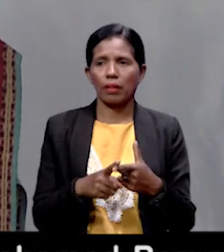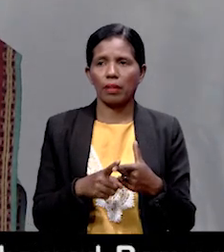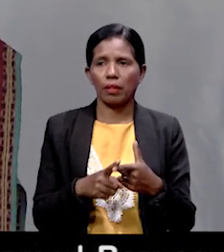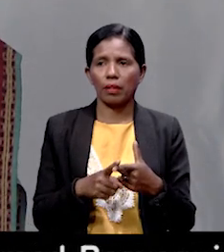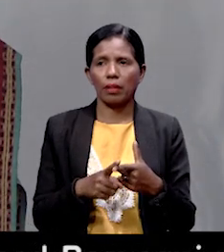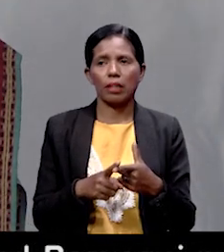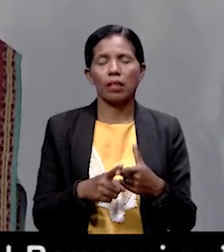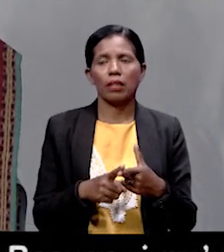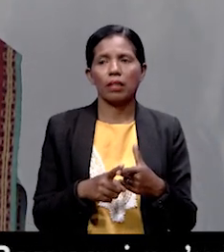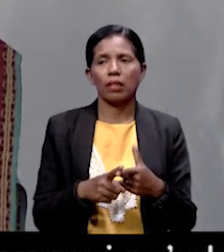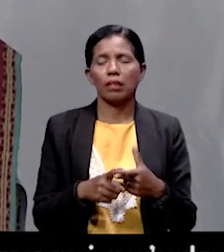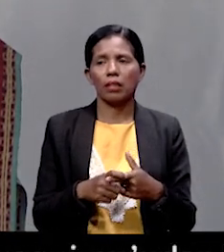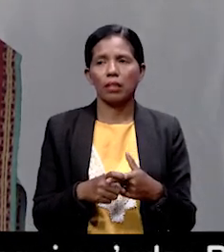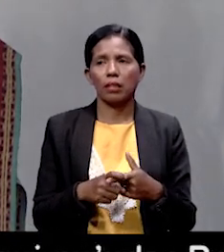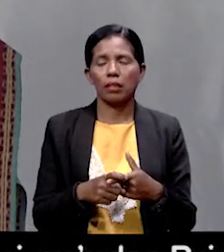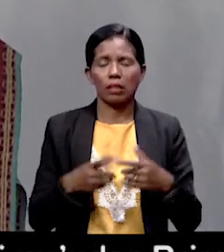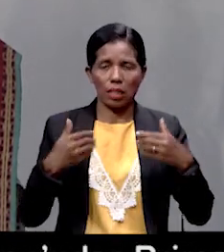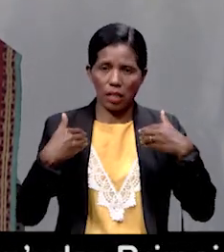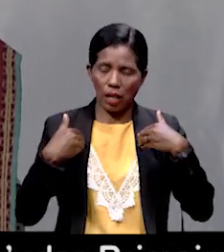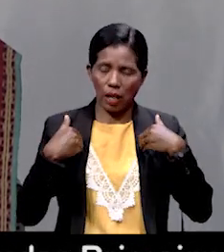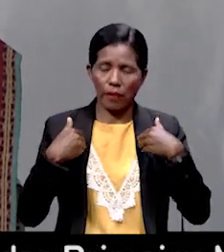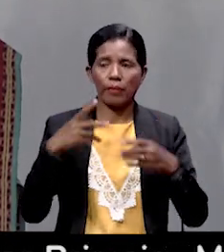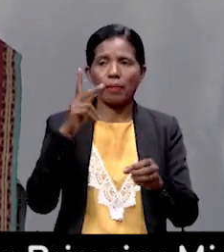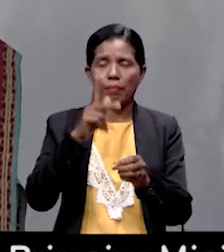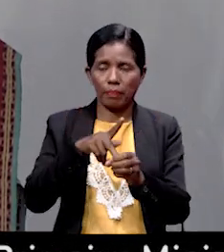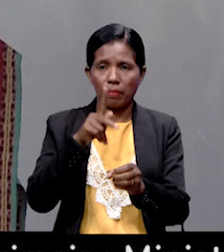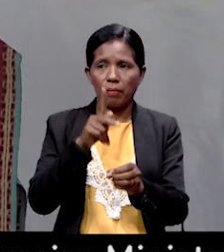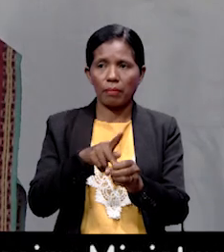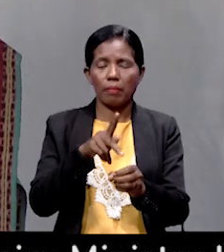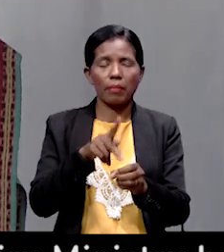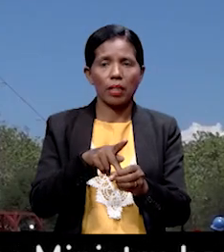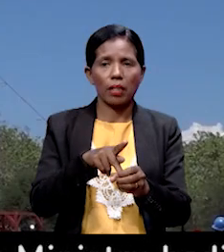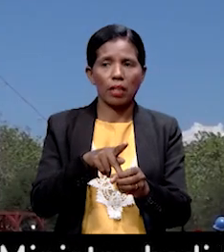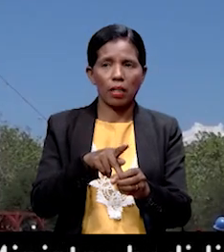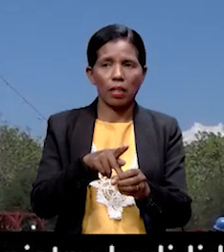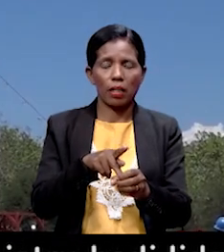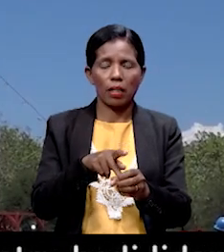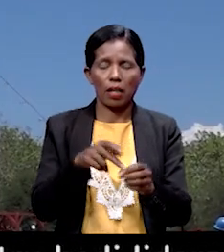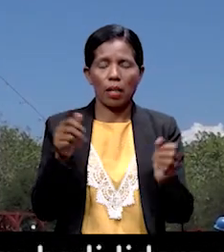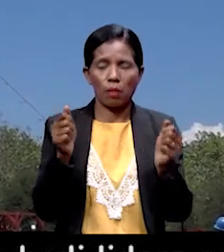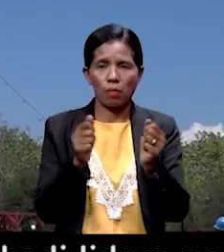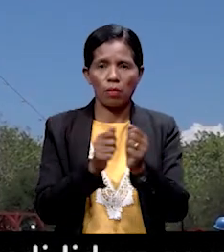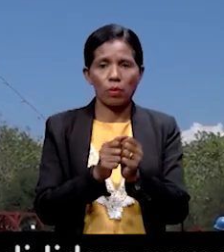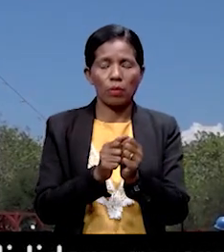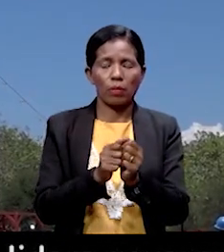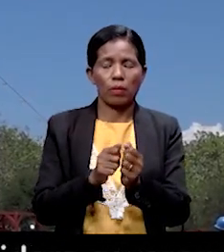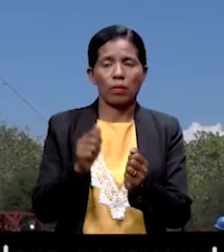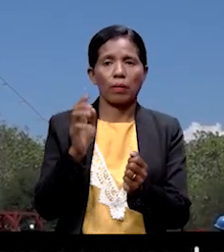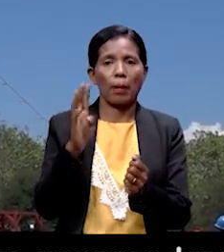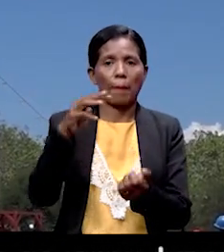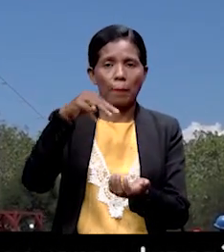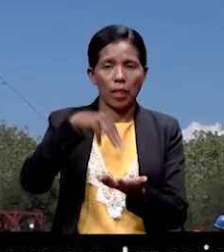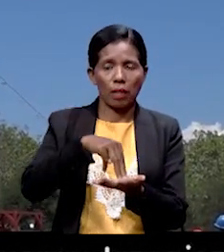sehatan mina baril milau tolu resensia dan e pirta